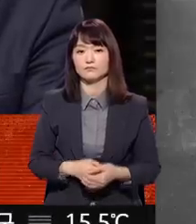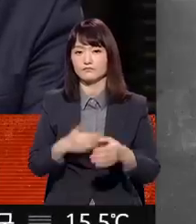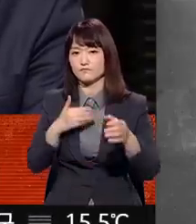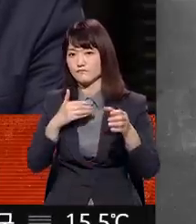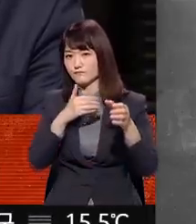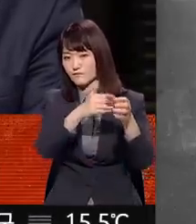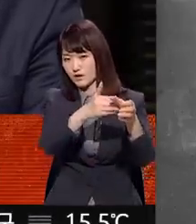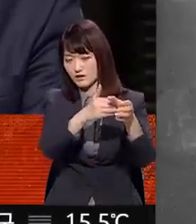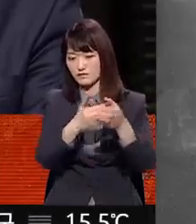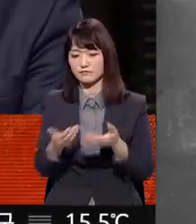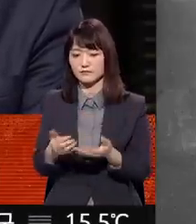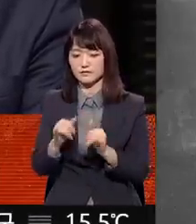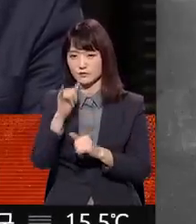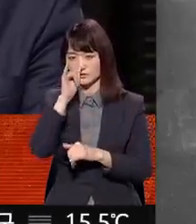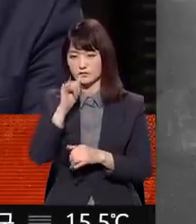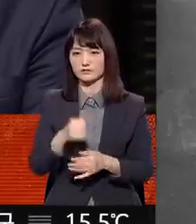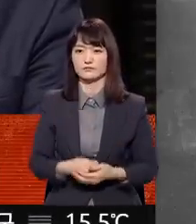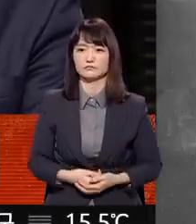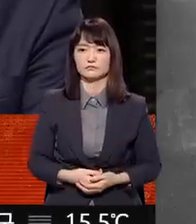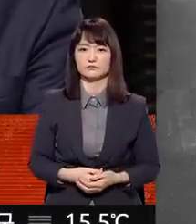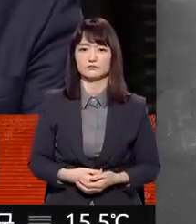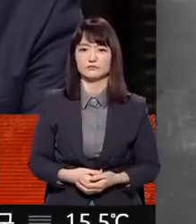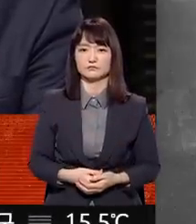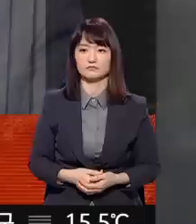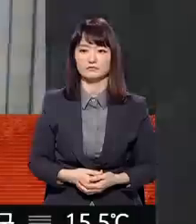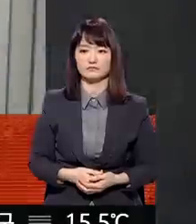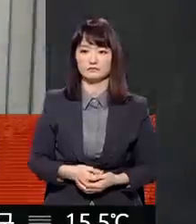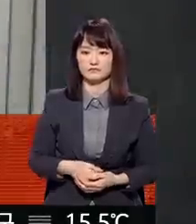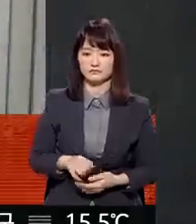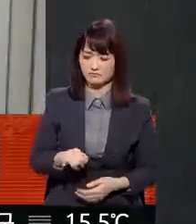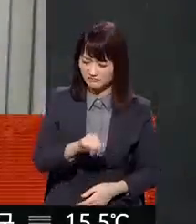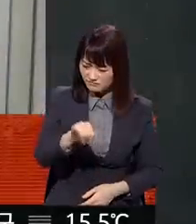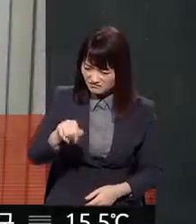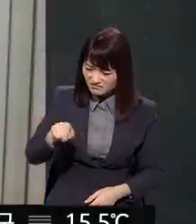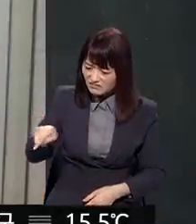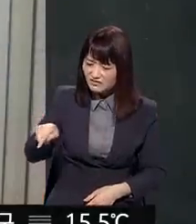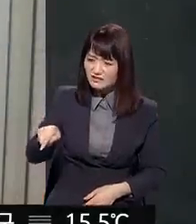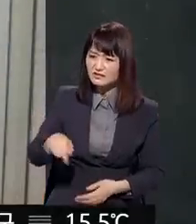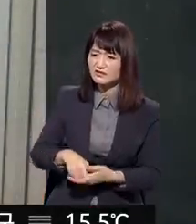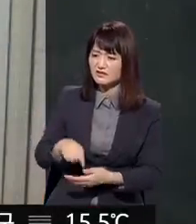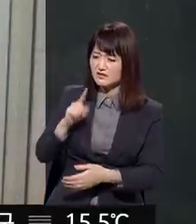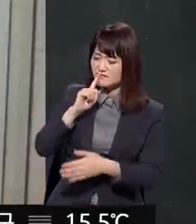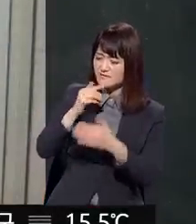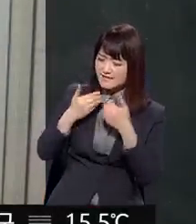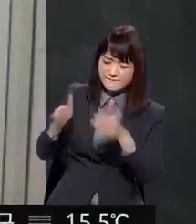가능성이 있잖아요. 그렇죠. 자, 그런데 아니 이런 벌레들이 말이죠. 뭐 하면서 막 저런 글을 아,